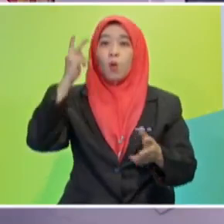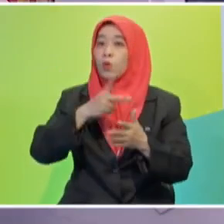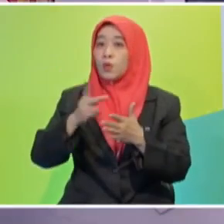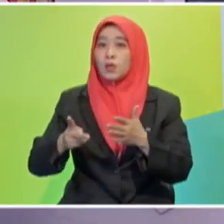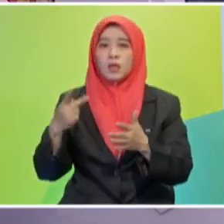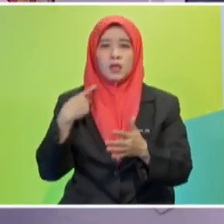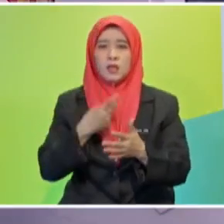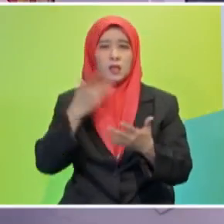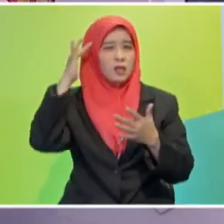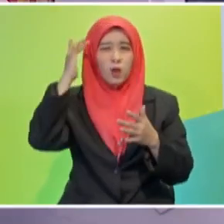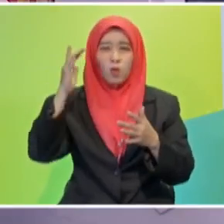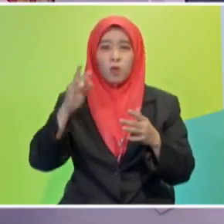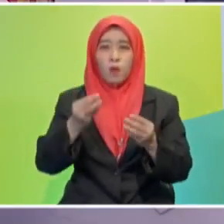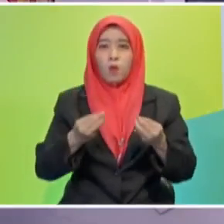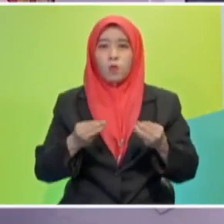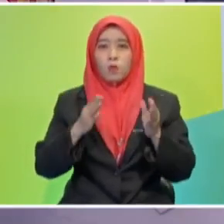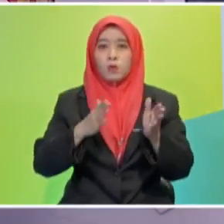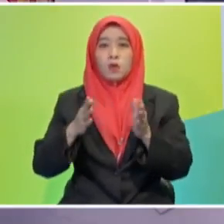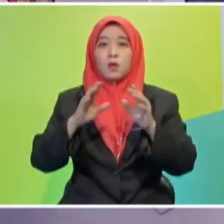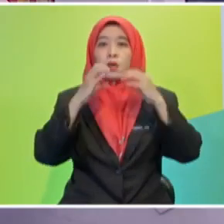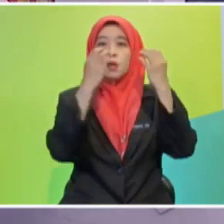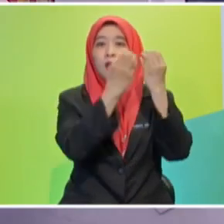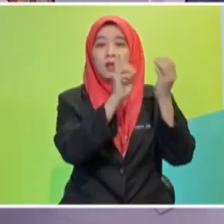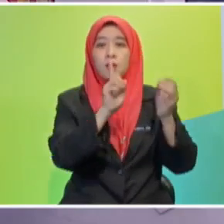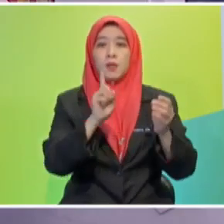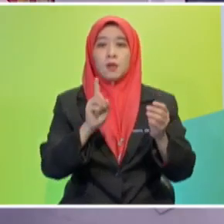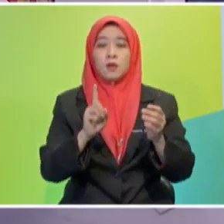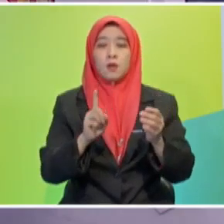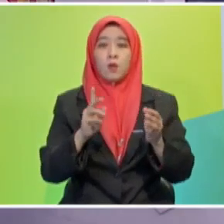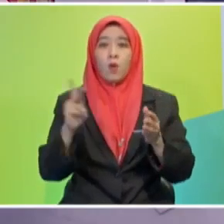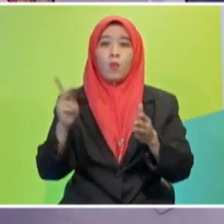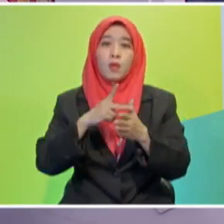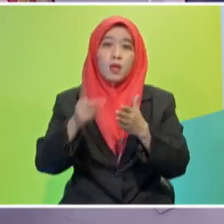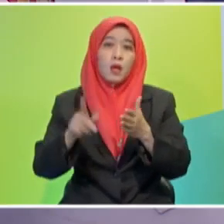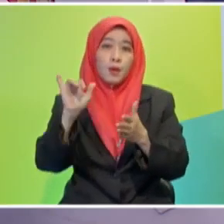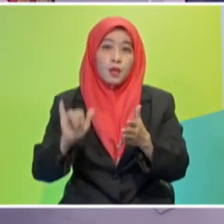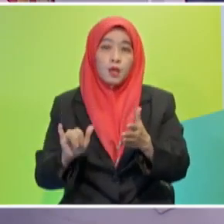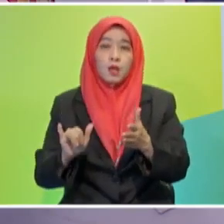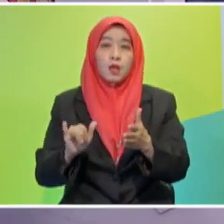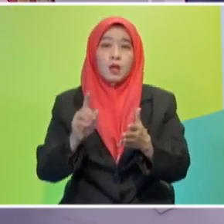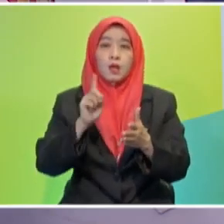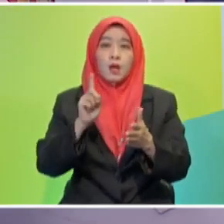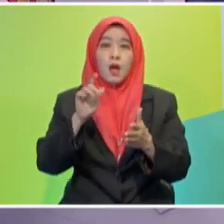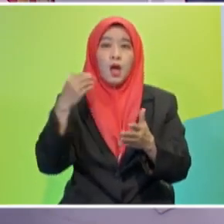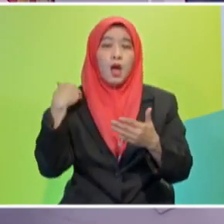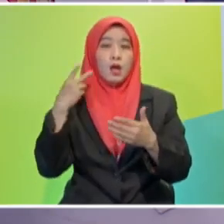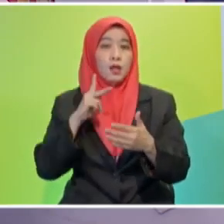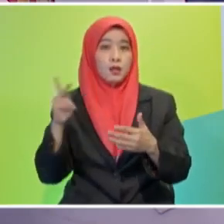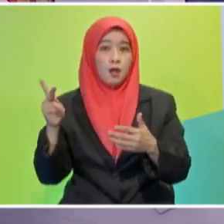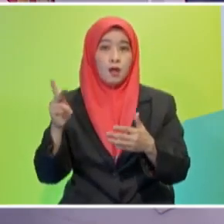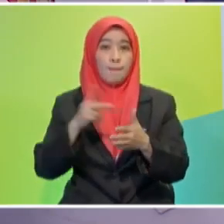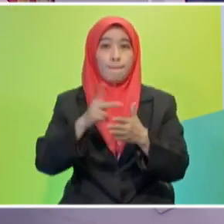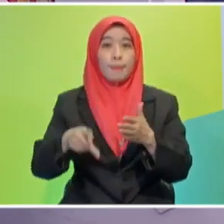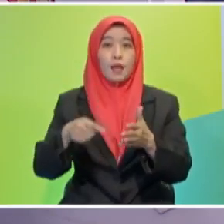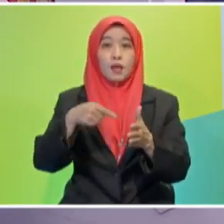kelaskan lagi. Komponen tu, adakah komponen ni ialah komponen elektrik? Adakah komponen ini ada komponen mekanikal